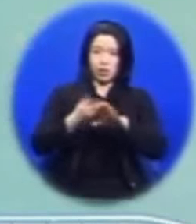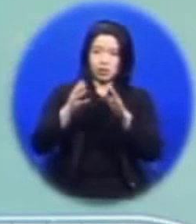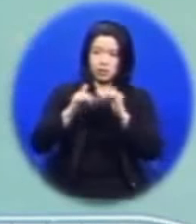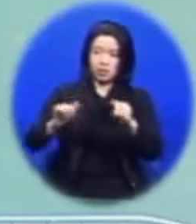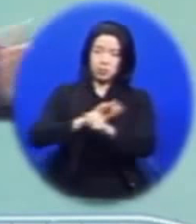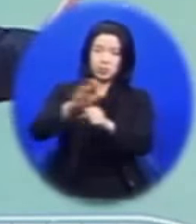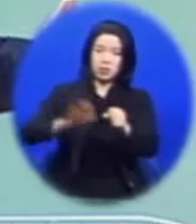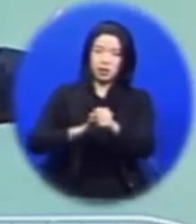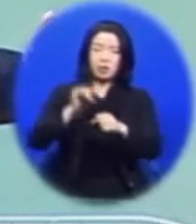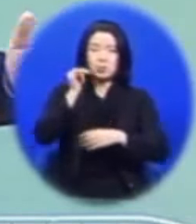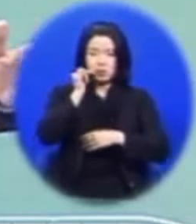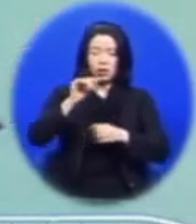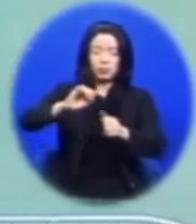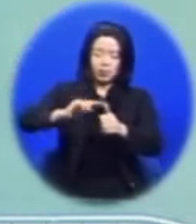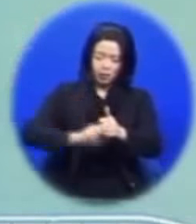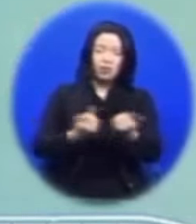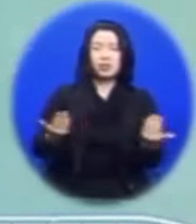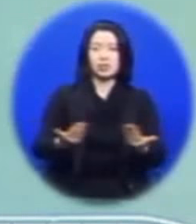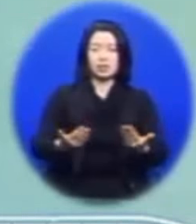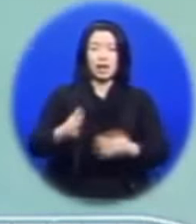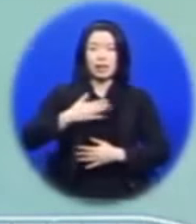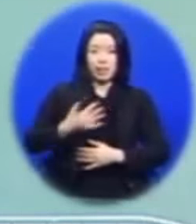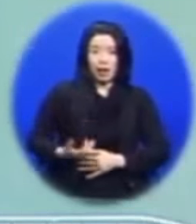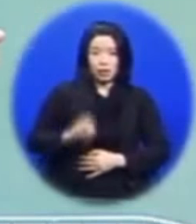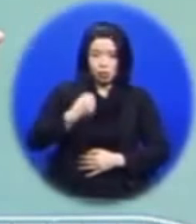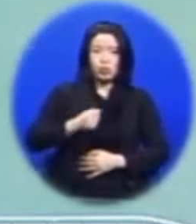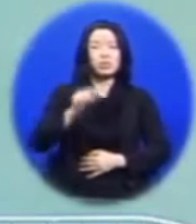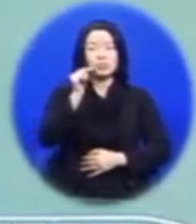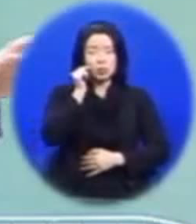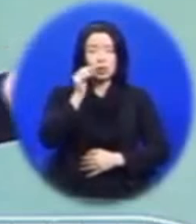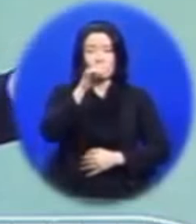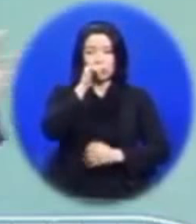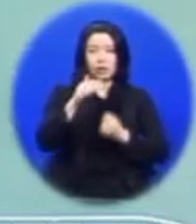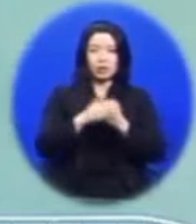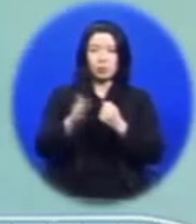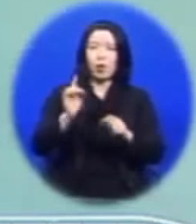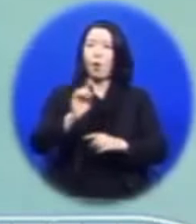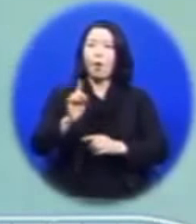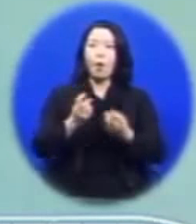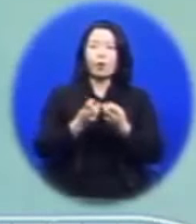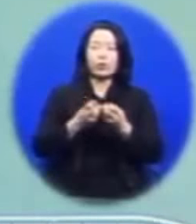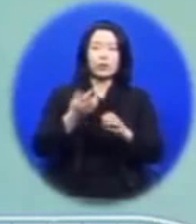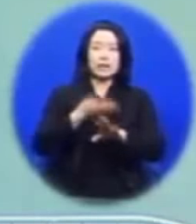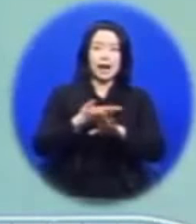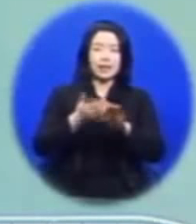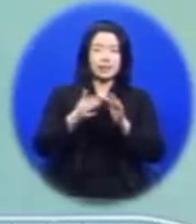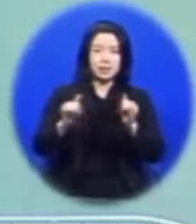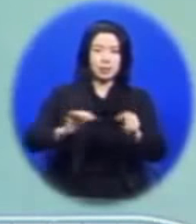건 당한 일이죠가 못하고 있 어떻게 다른 사람을